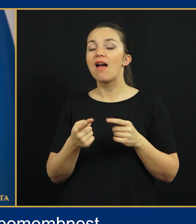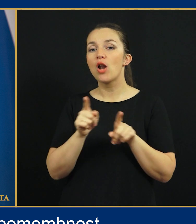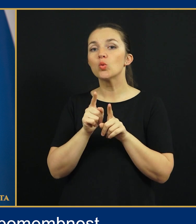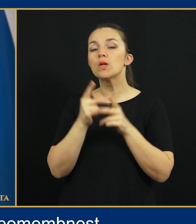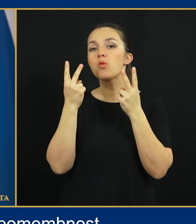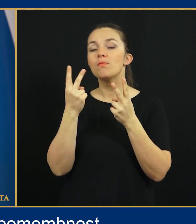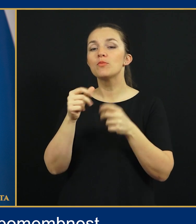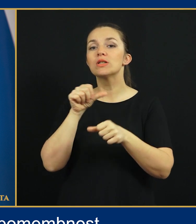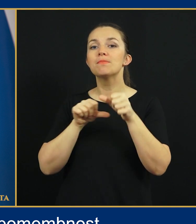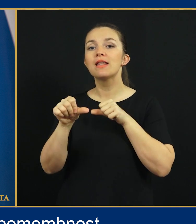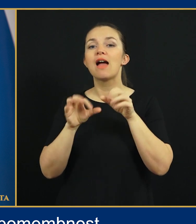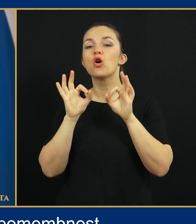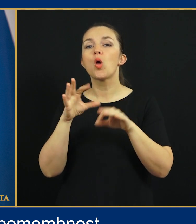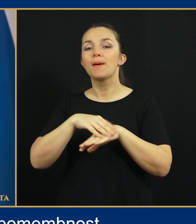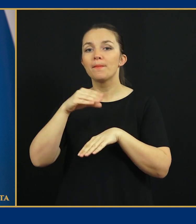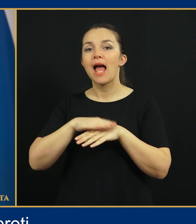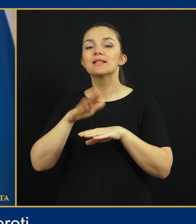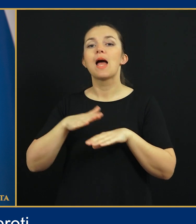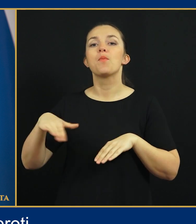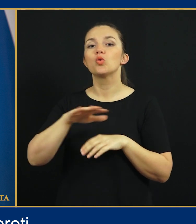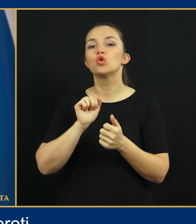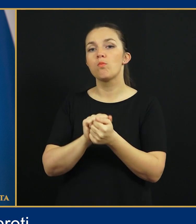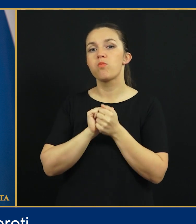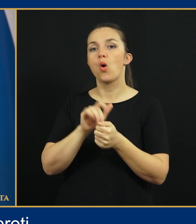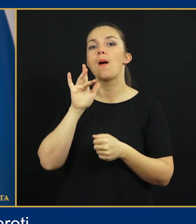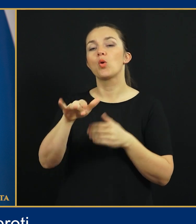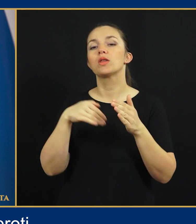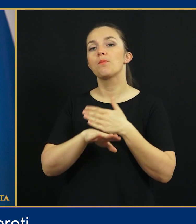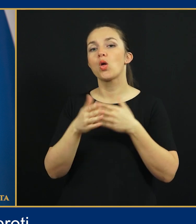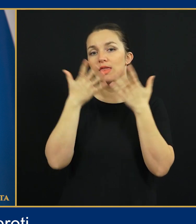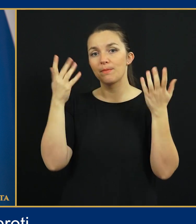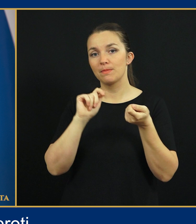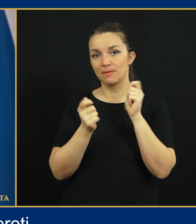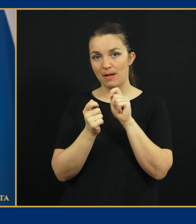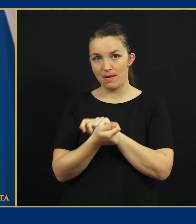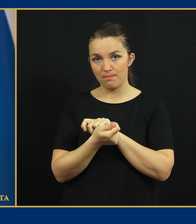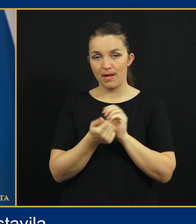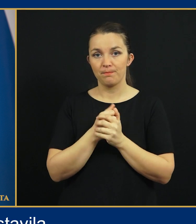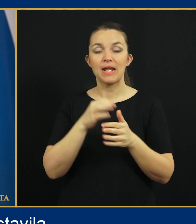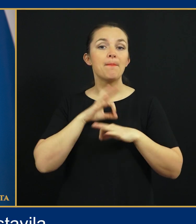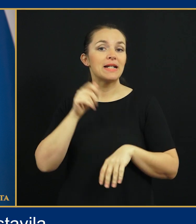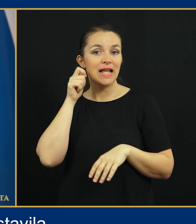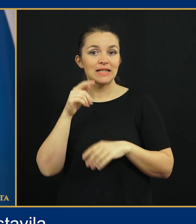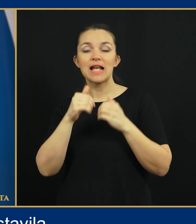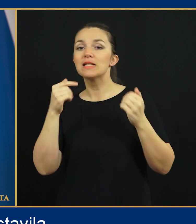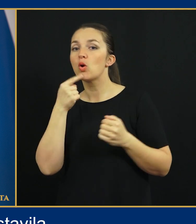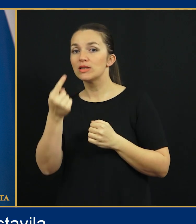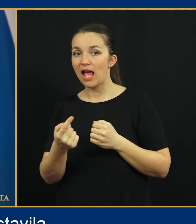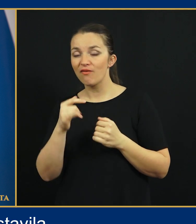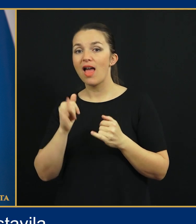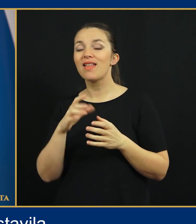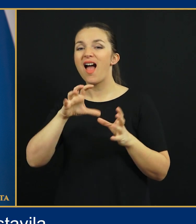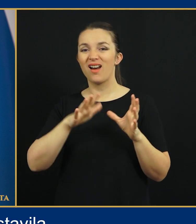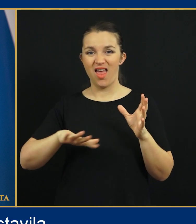tudi pomembnost izmenjave dobrih praks na področju boja proti podnebnim spremembam. Predsednica je izpostavila,